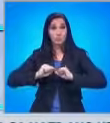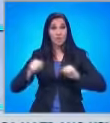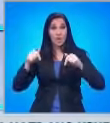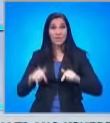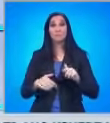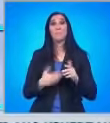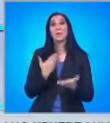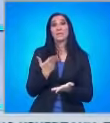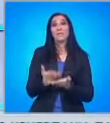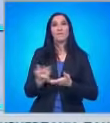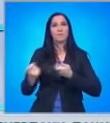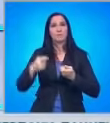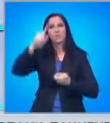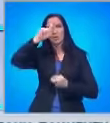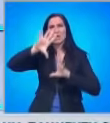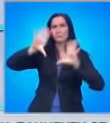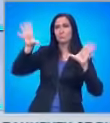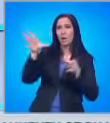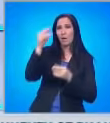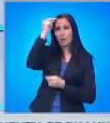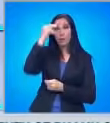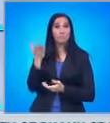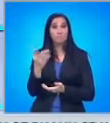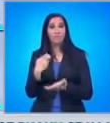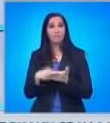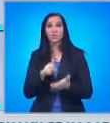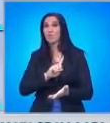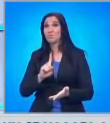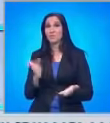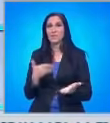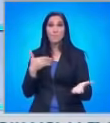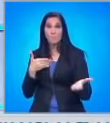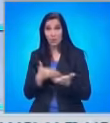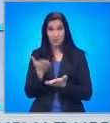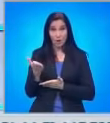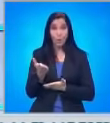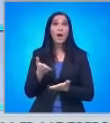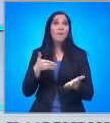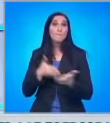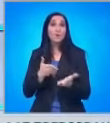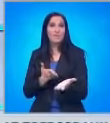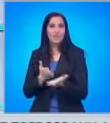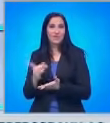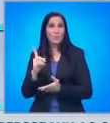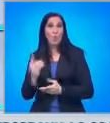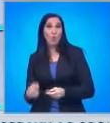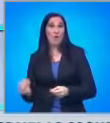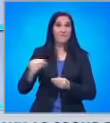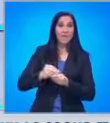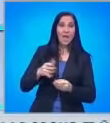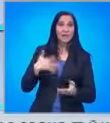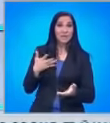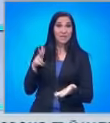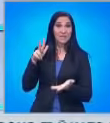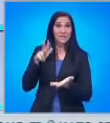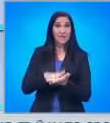обаче представители на бизнеса в София и в цялата страна. Те твърдят, че не са против него, а против начина, по който е въведен. Искат сертификатът